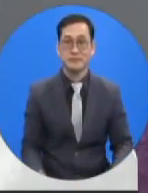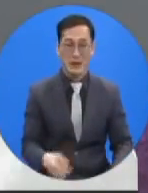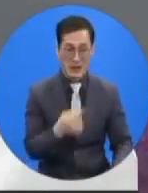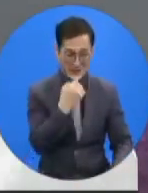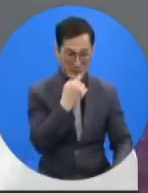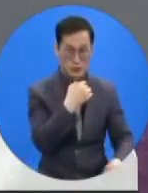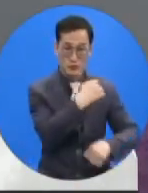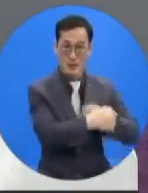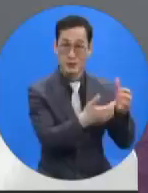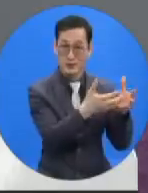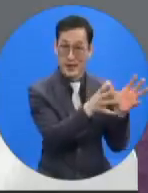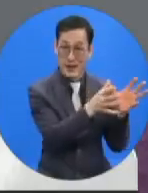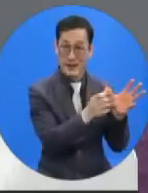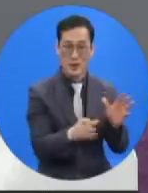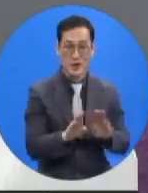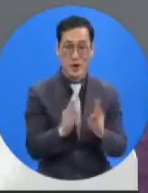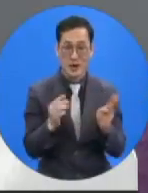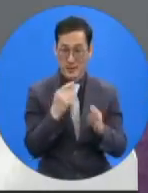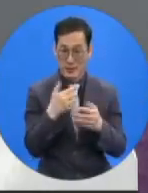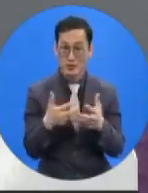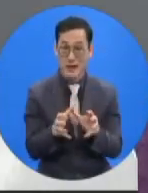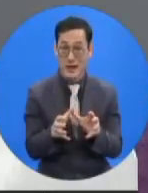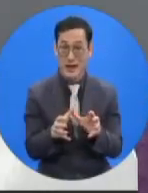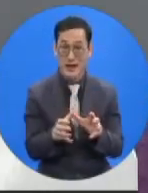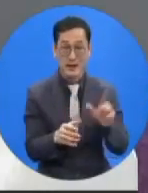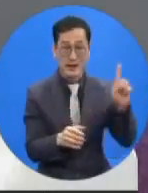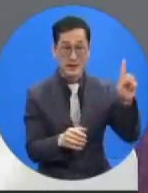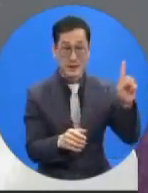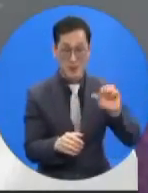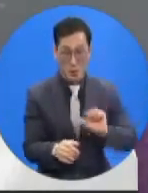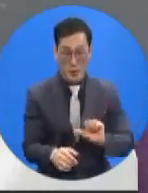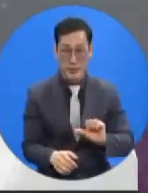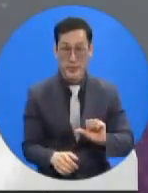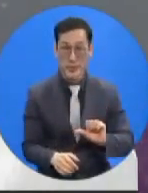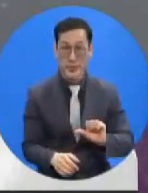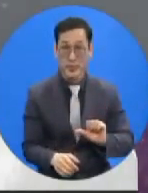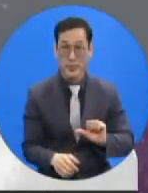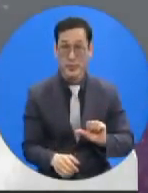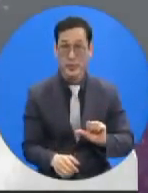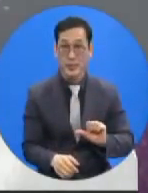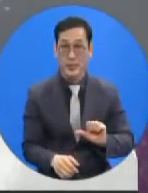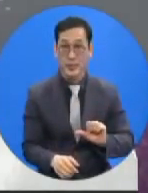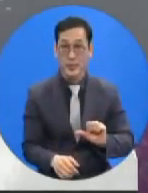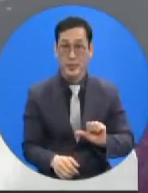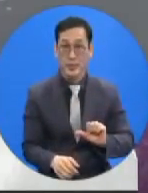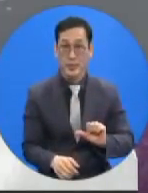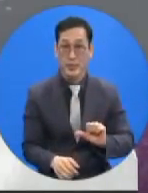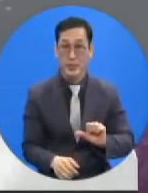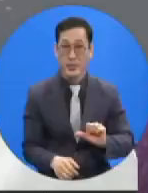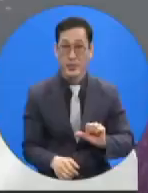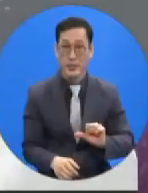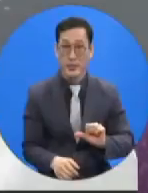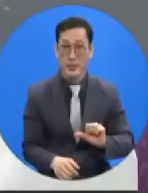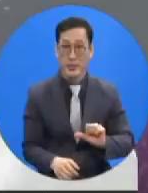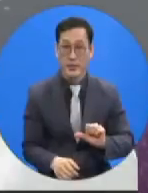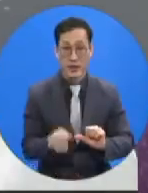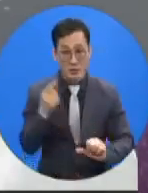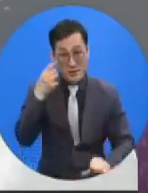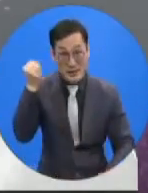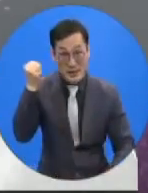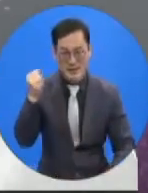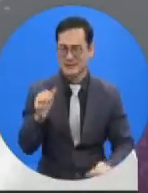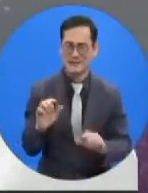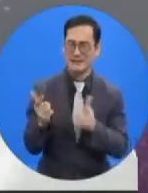그 열린민주당. 이렇게 알고 계시는 분들이 많으시더라고요. 제가 그게 아니라 민주당과 민주당이다. 그러니까 더불어와